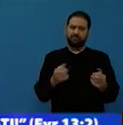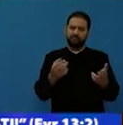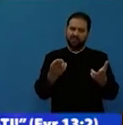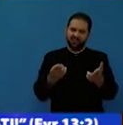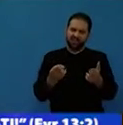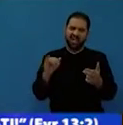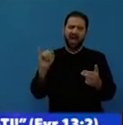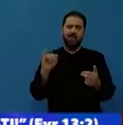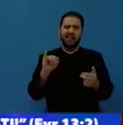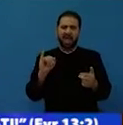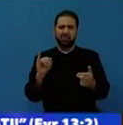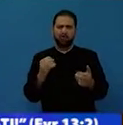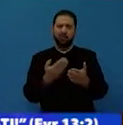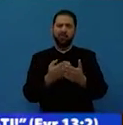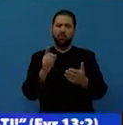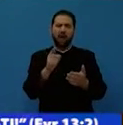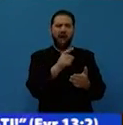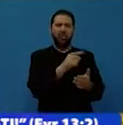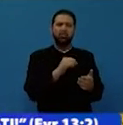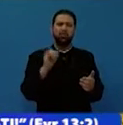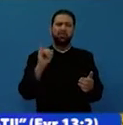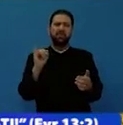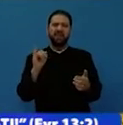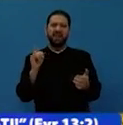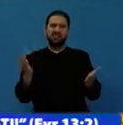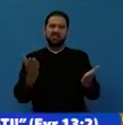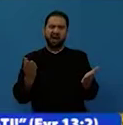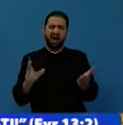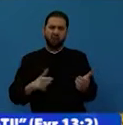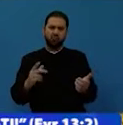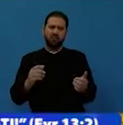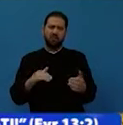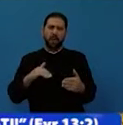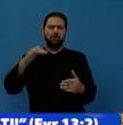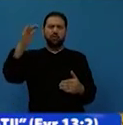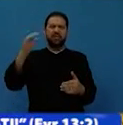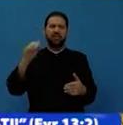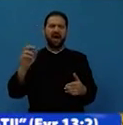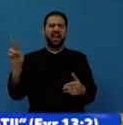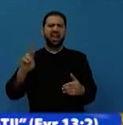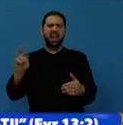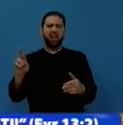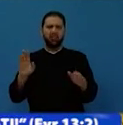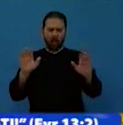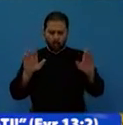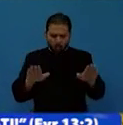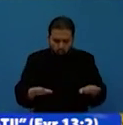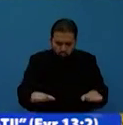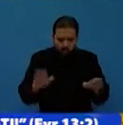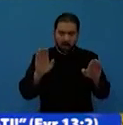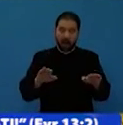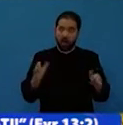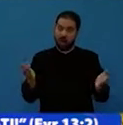de o cultură majoritară unitară, aparținând unei religii chiar ostile